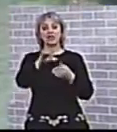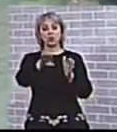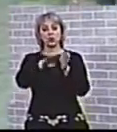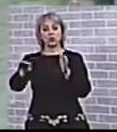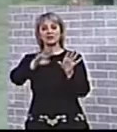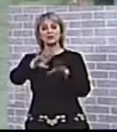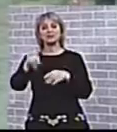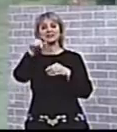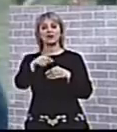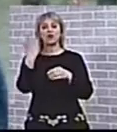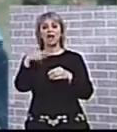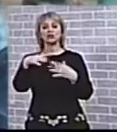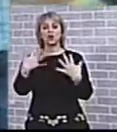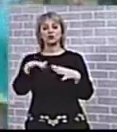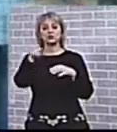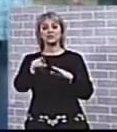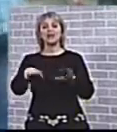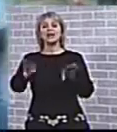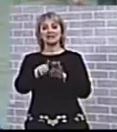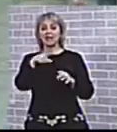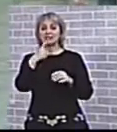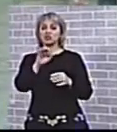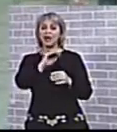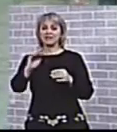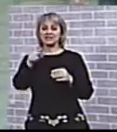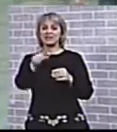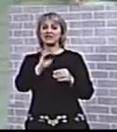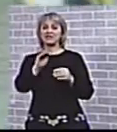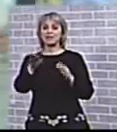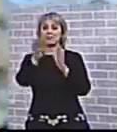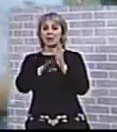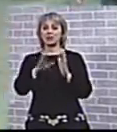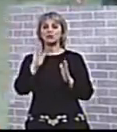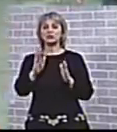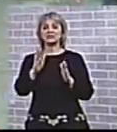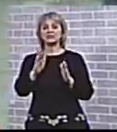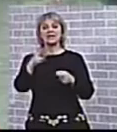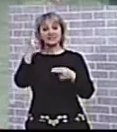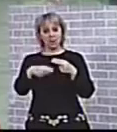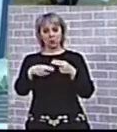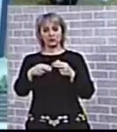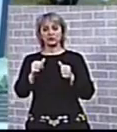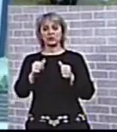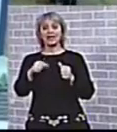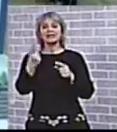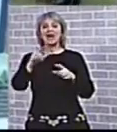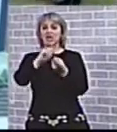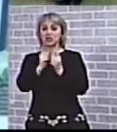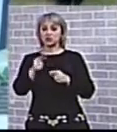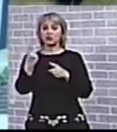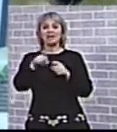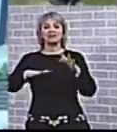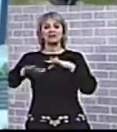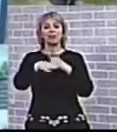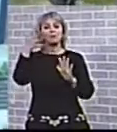уровне, после того, когда уже, официально федеральная программа будет закончена. На реконструкцию этого